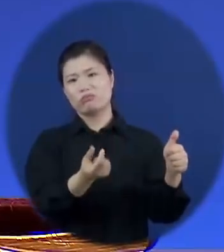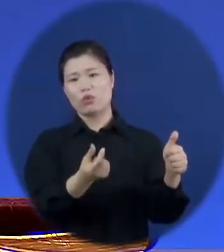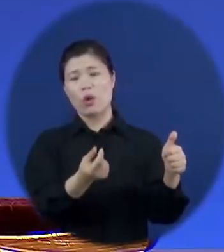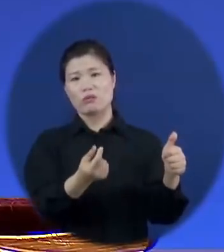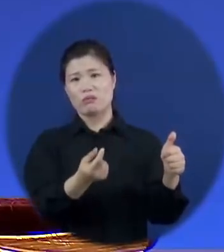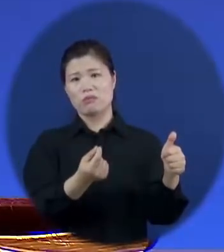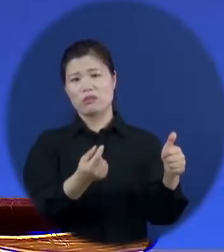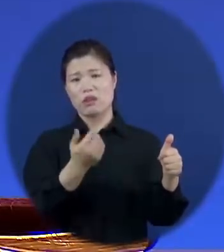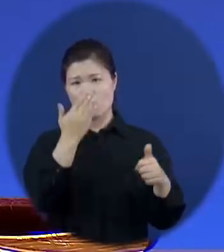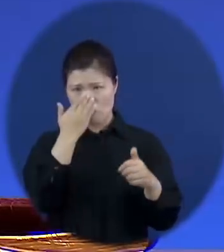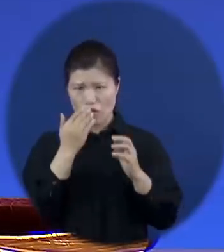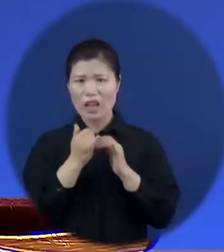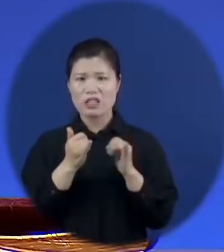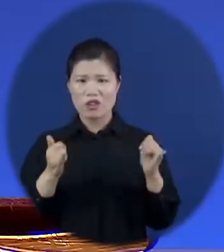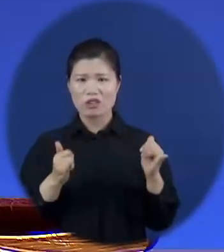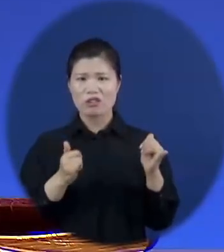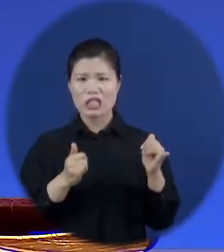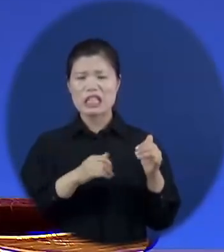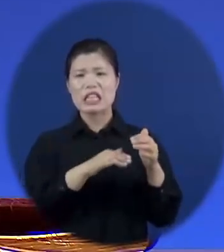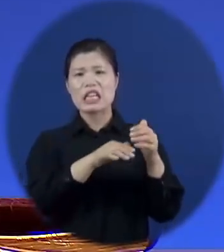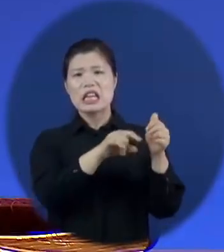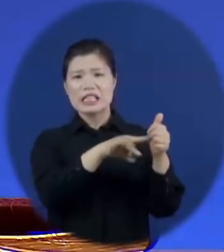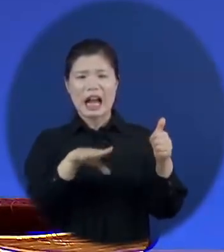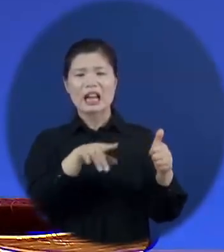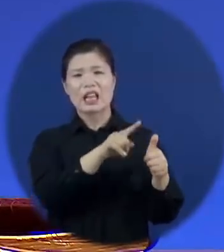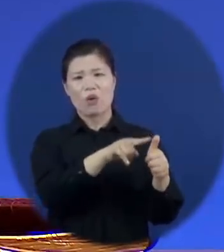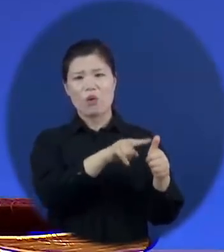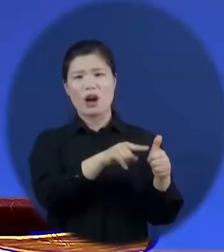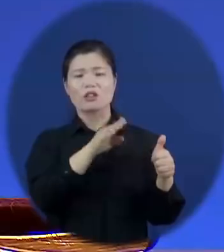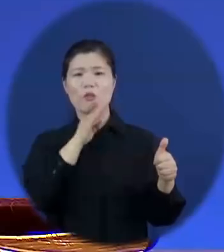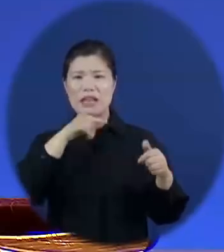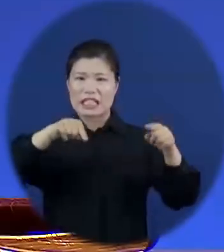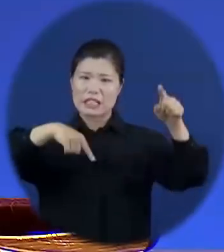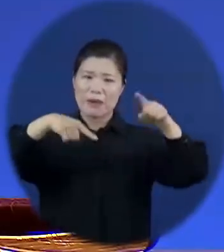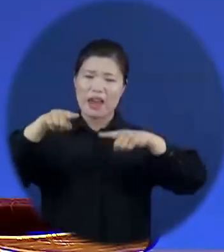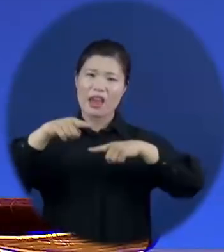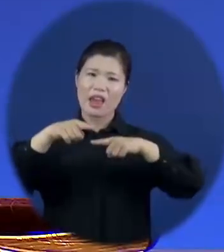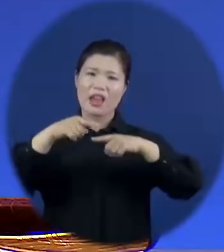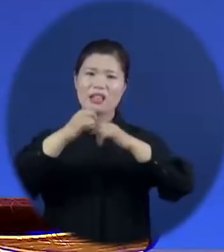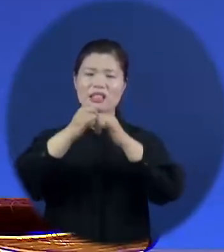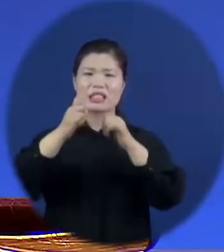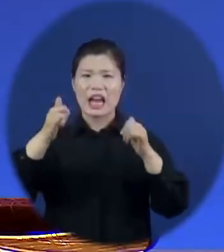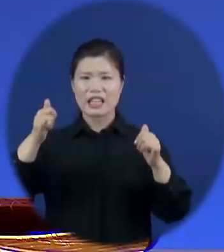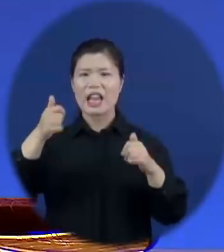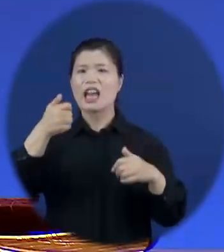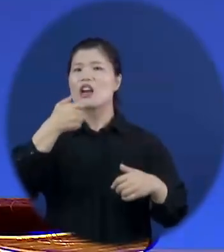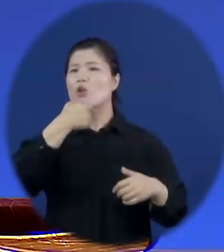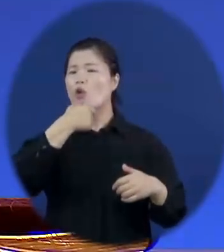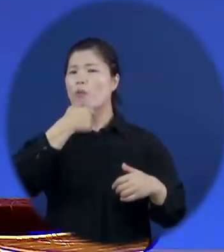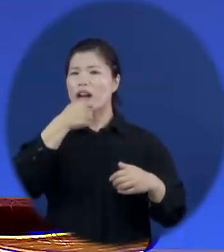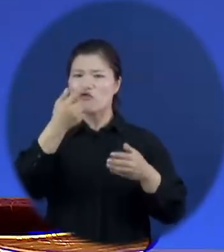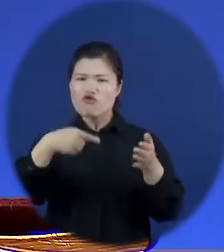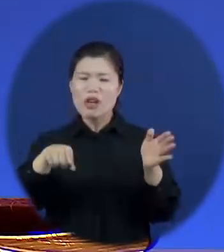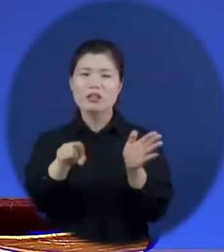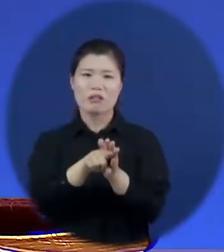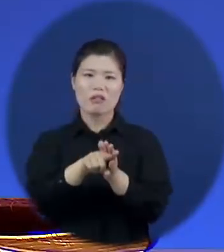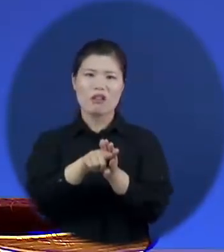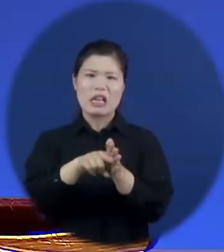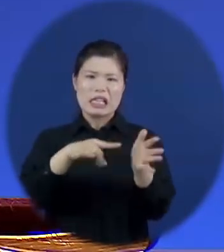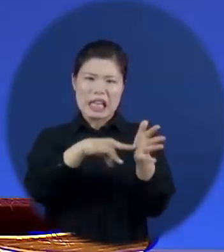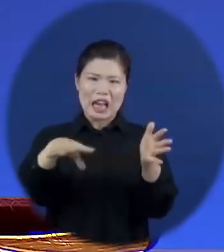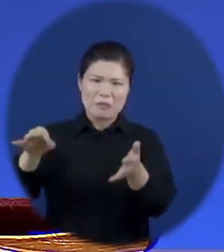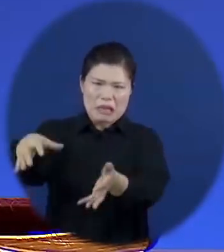봅니다. 유대인인 삭개오가 지배자 로마를 위해 동족의 재산을 빼앗는 세리가 되기까지는